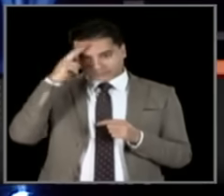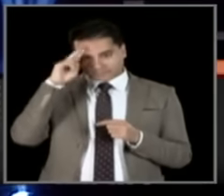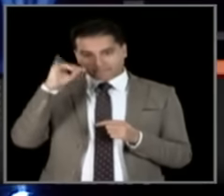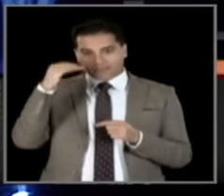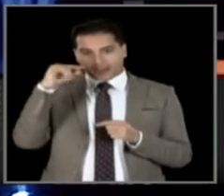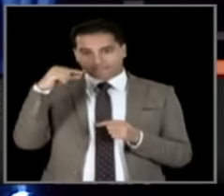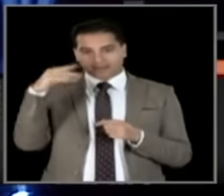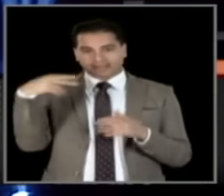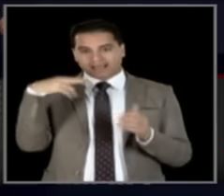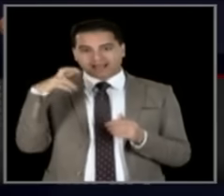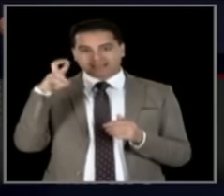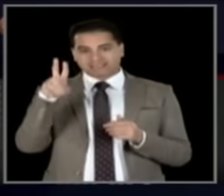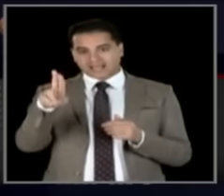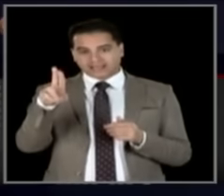عزت.